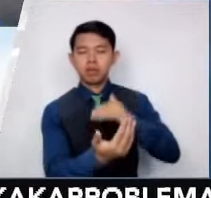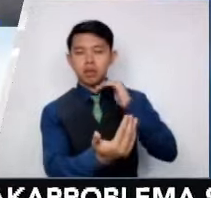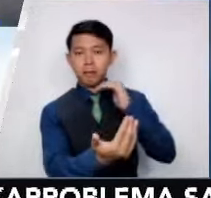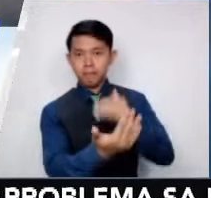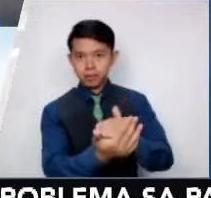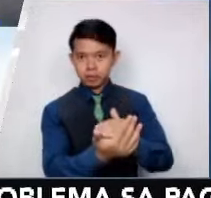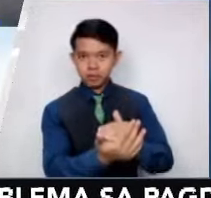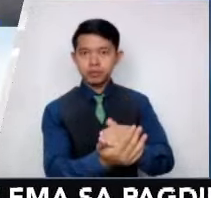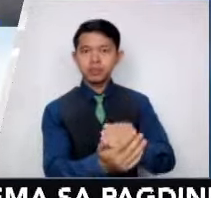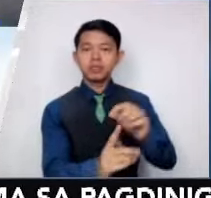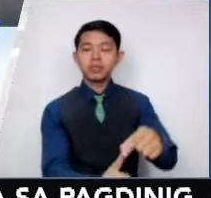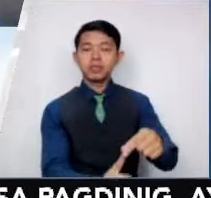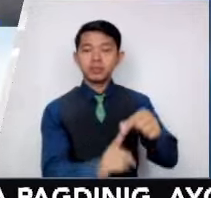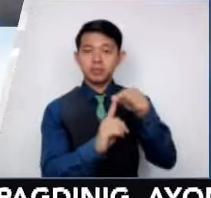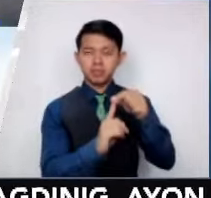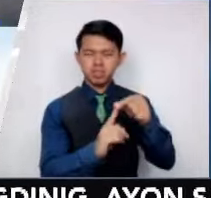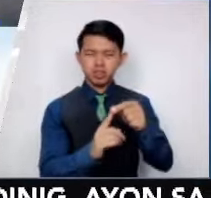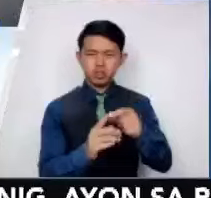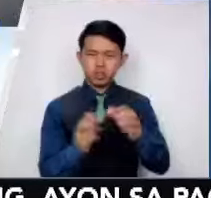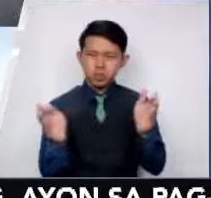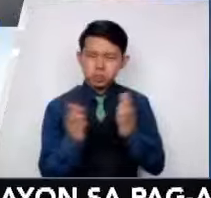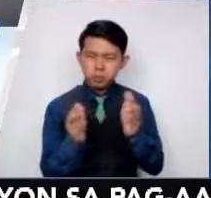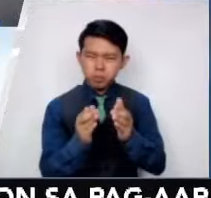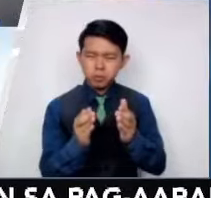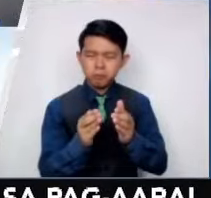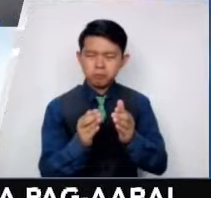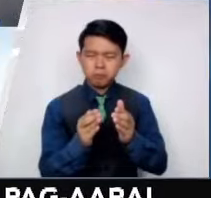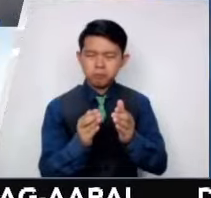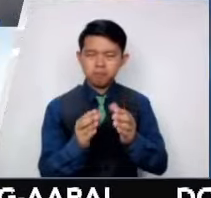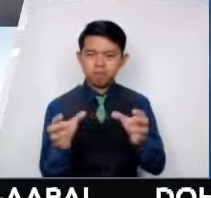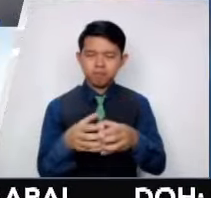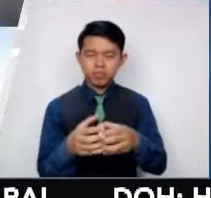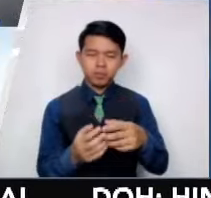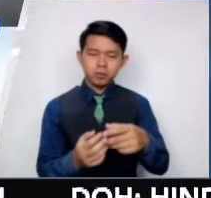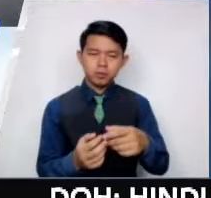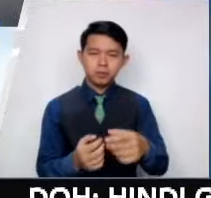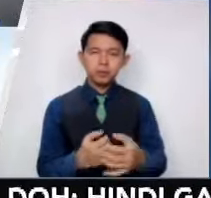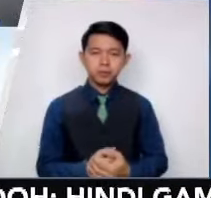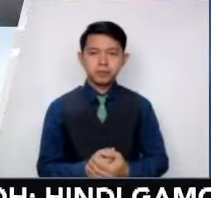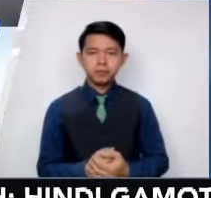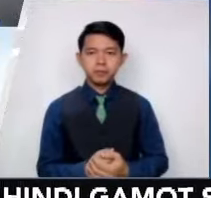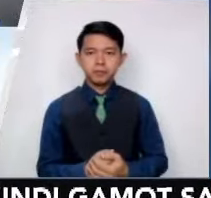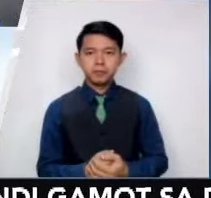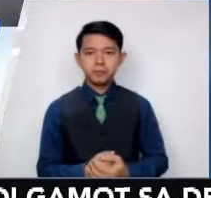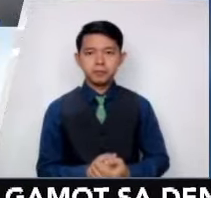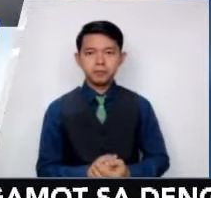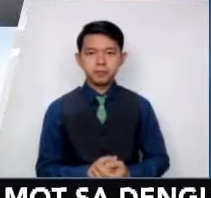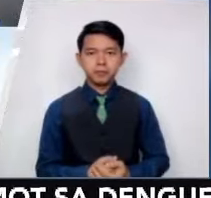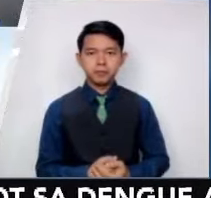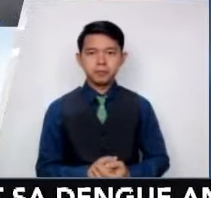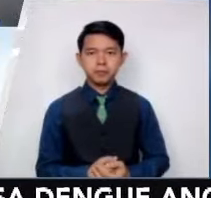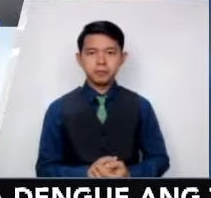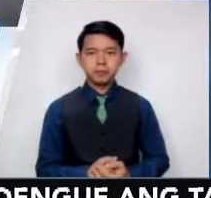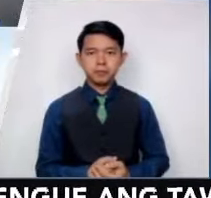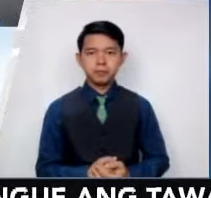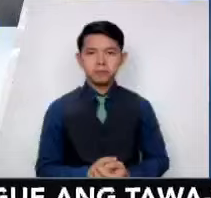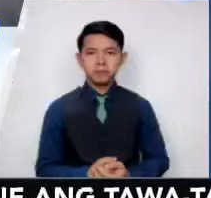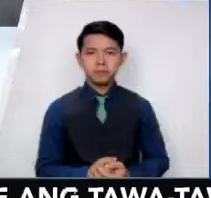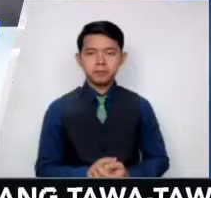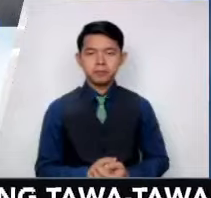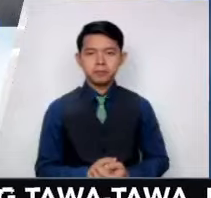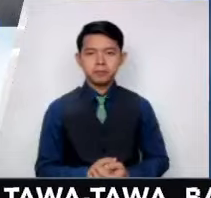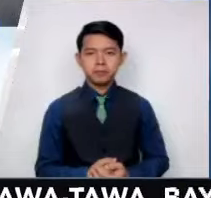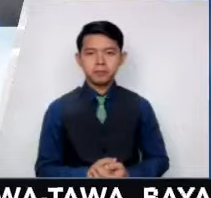na grupo na lumapit at mag ah ah mangisda na maaring